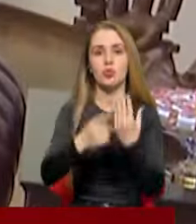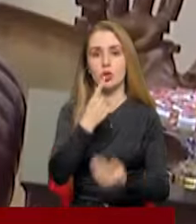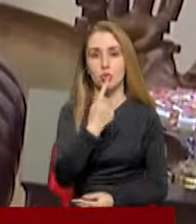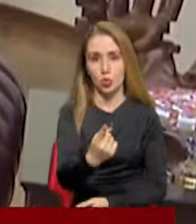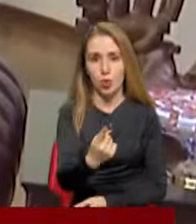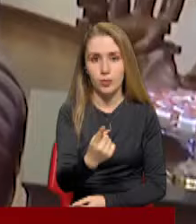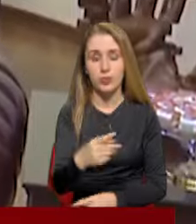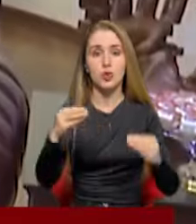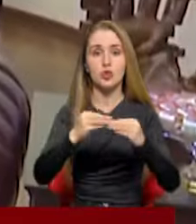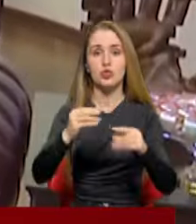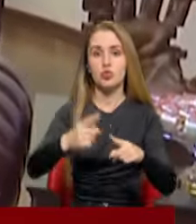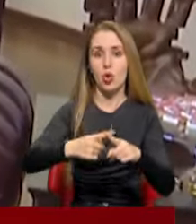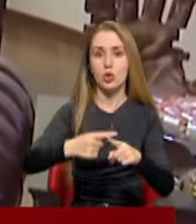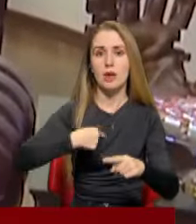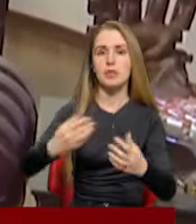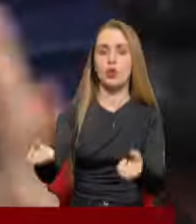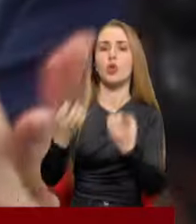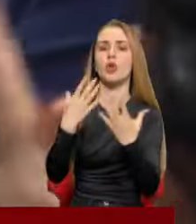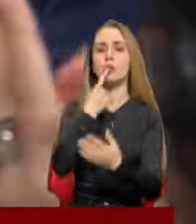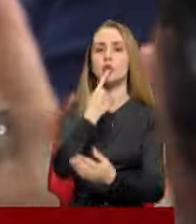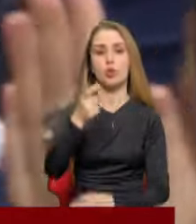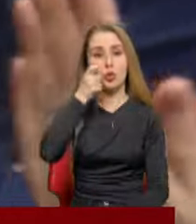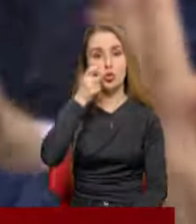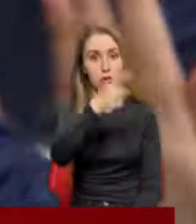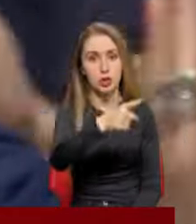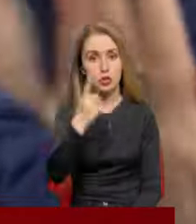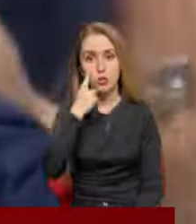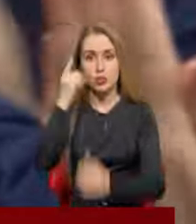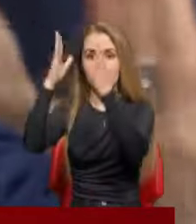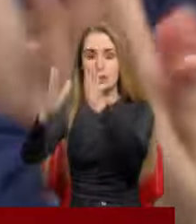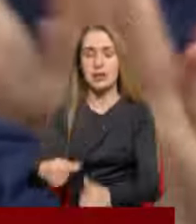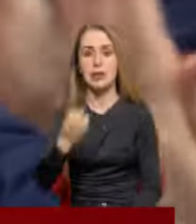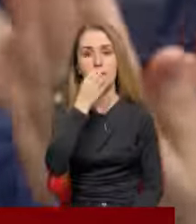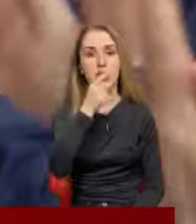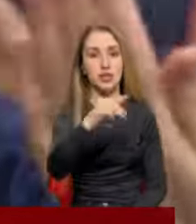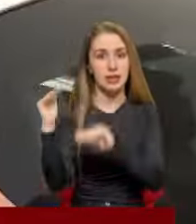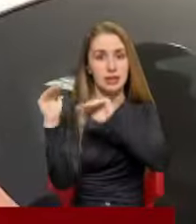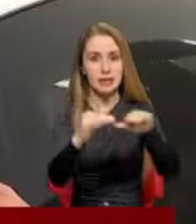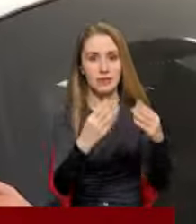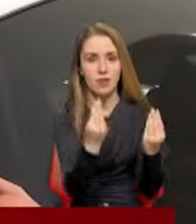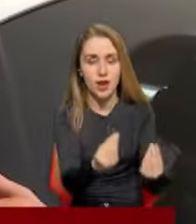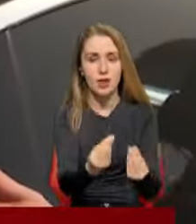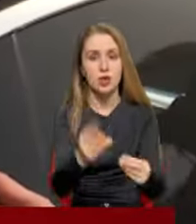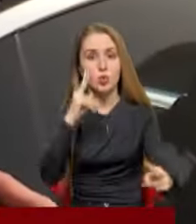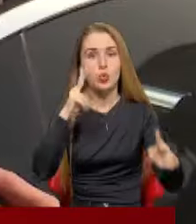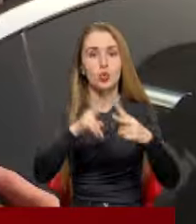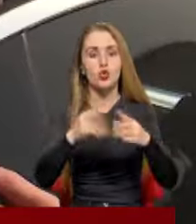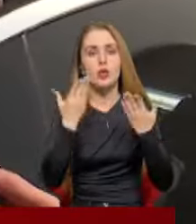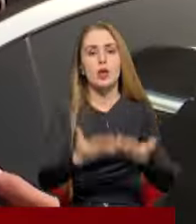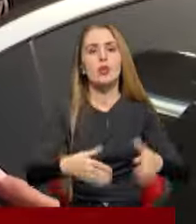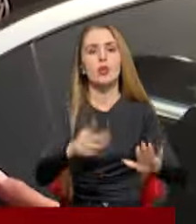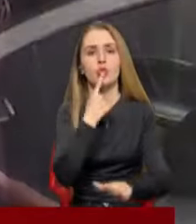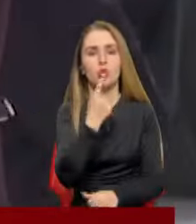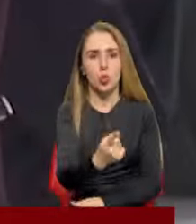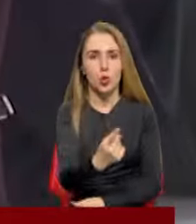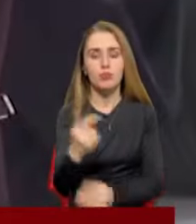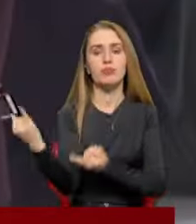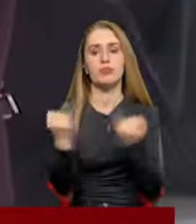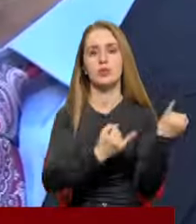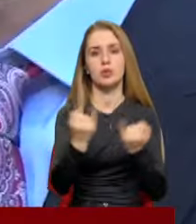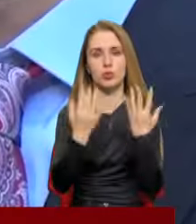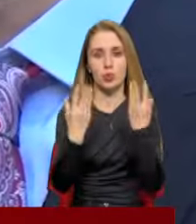sözlerine suç ortağını bize itmesin demişti Özel. Erdoğan'ın Bahçeli'ye destek çıkarken kurduğu görüşmeyi hazmedemediler çıkışı